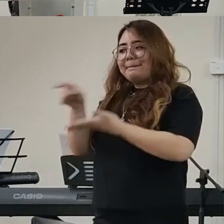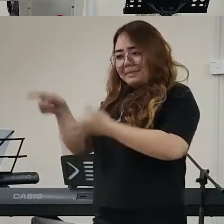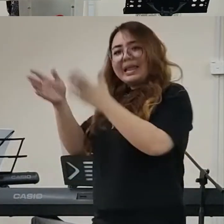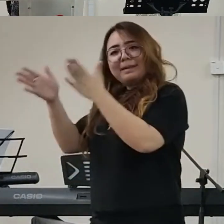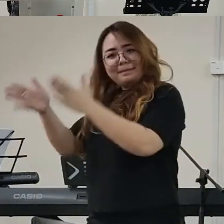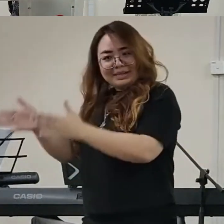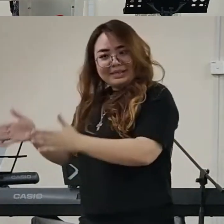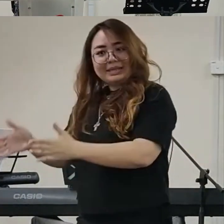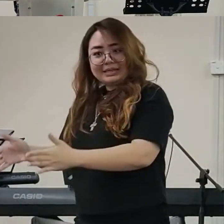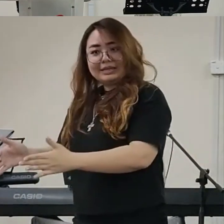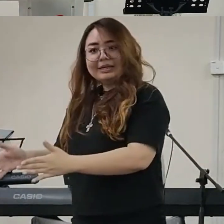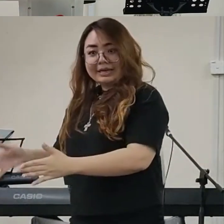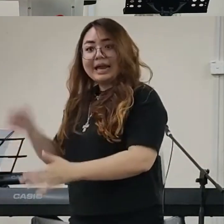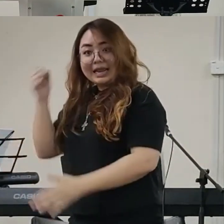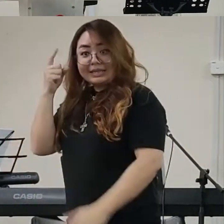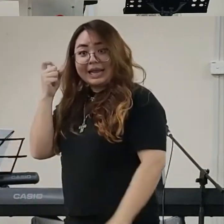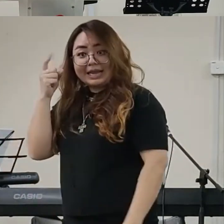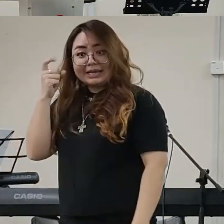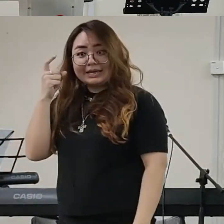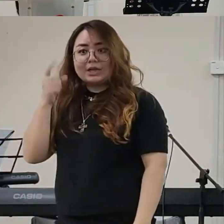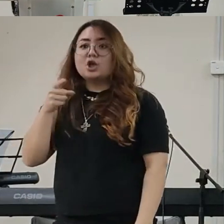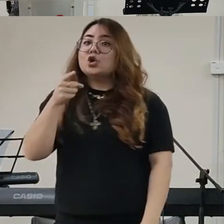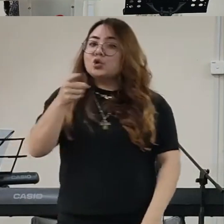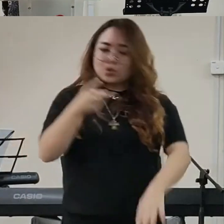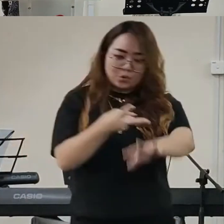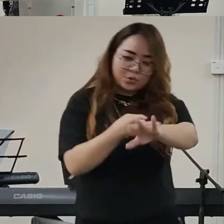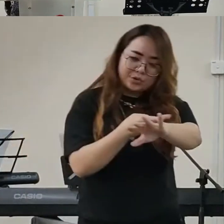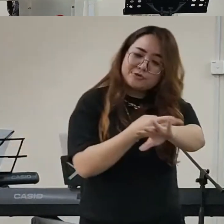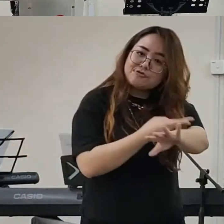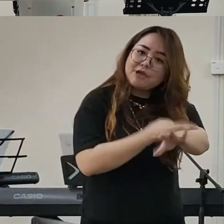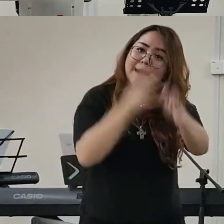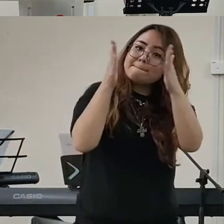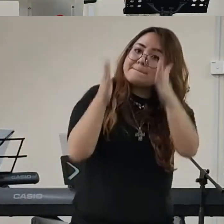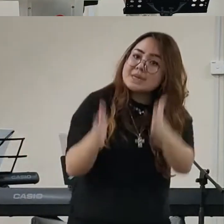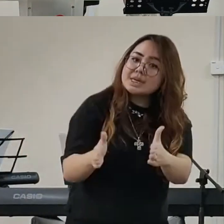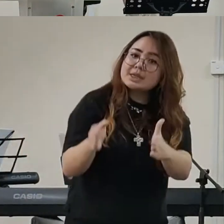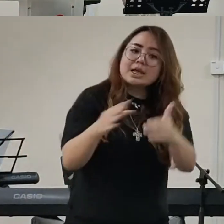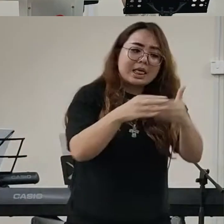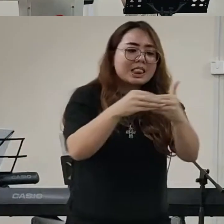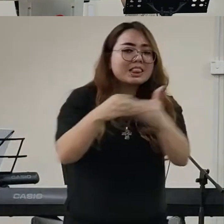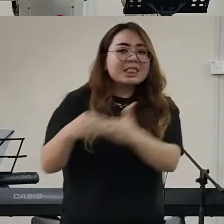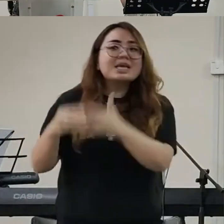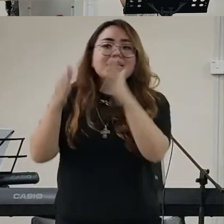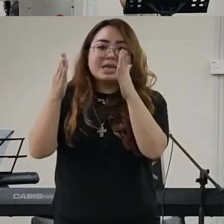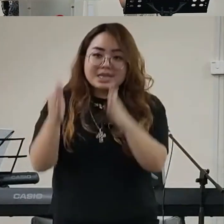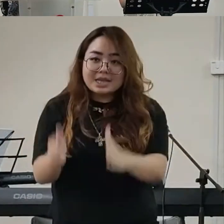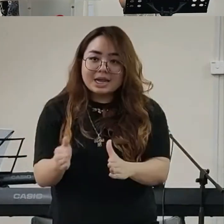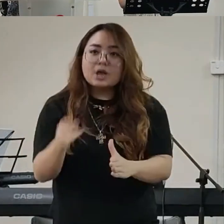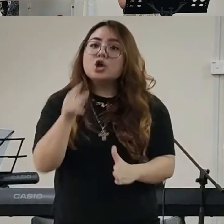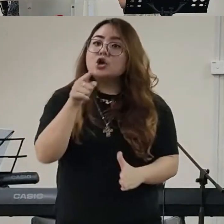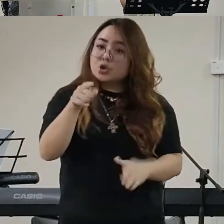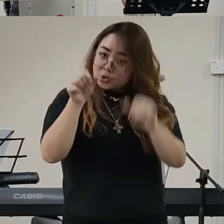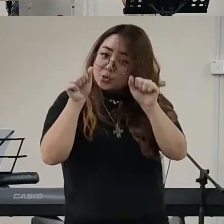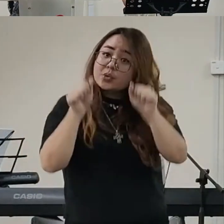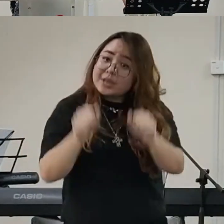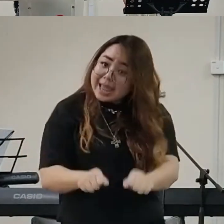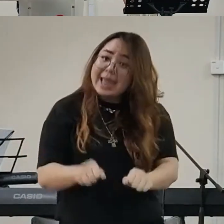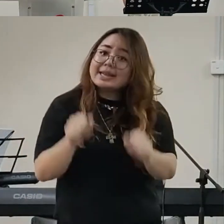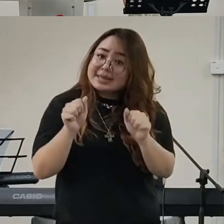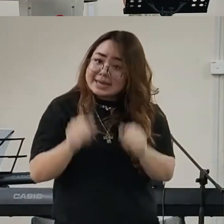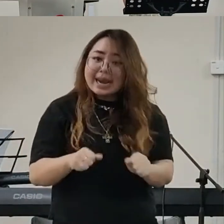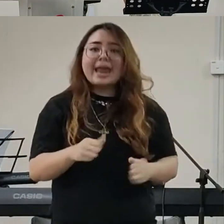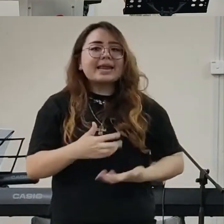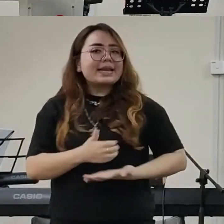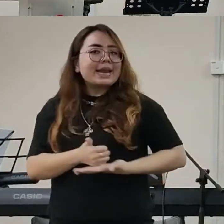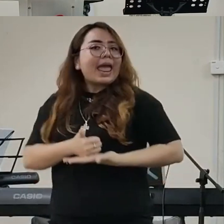的方式。那这里以西结书就可以告诉我们。 Let's go to verse 5.And the word of God that comes to us